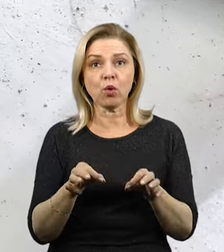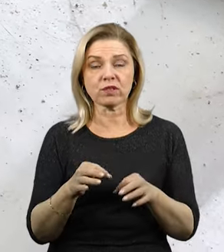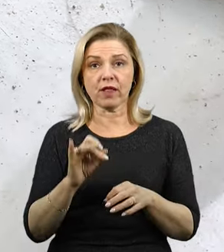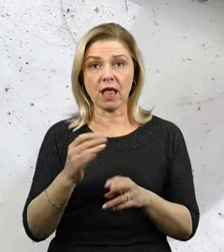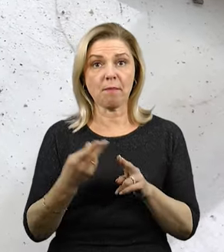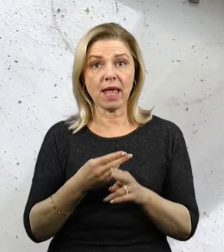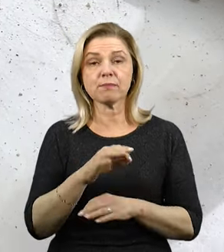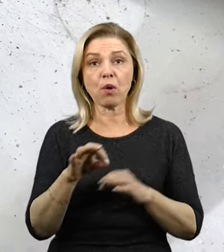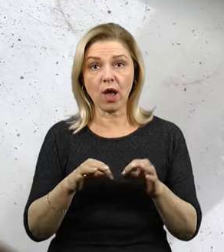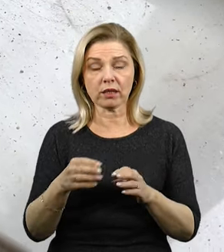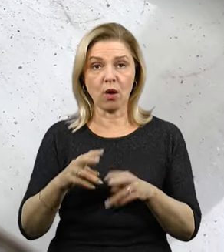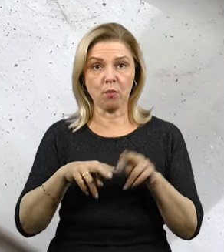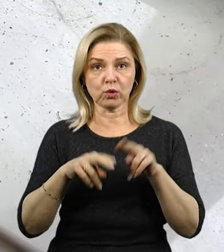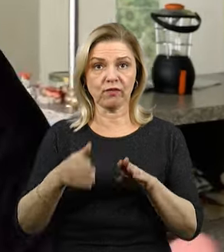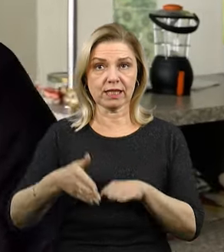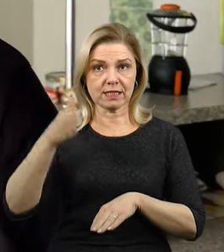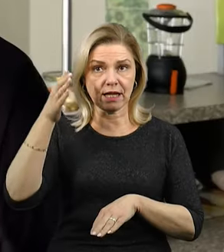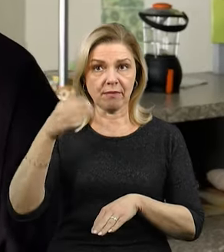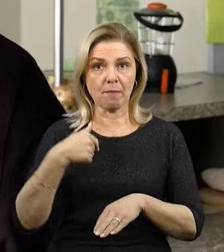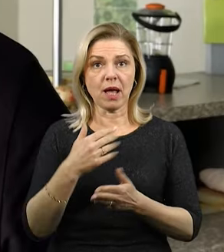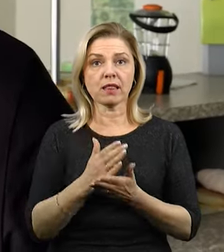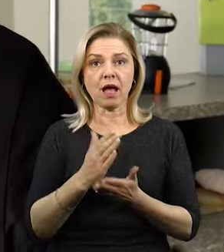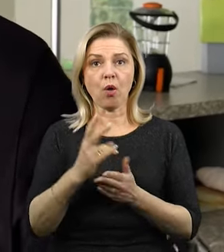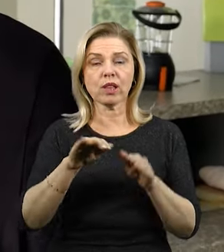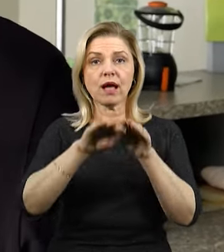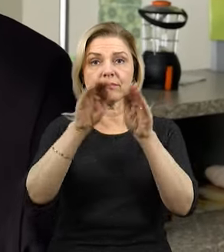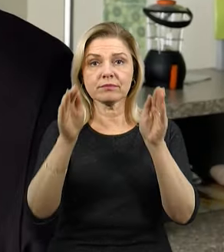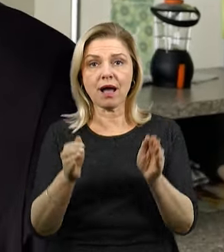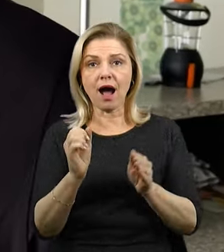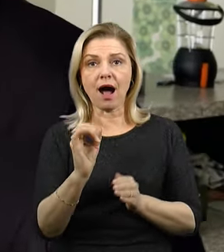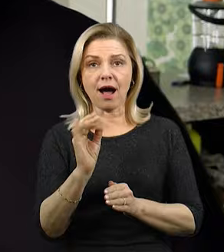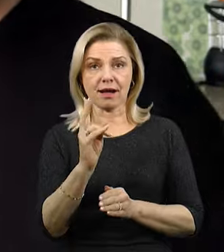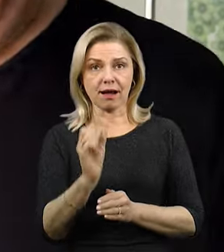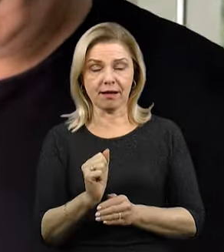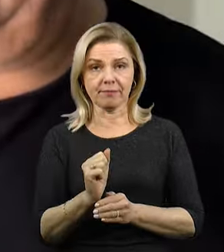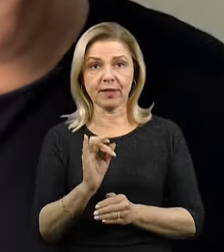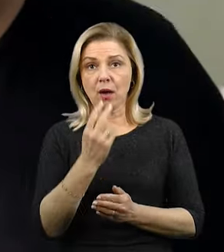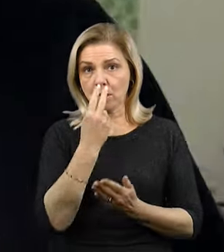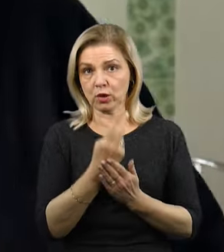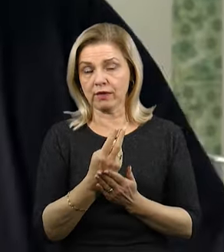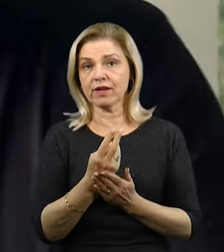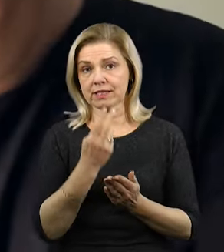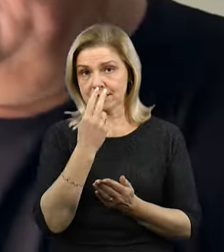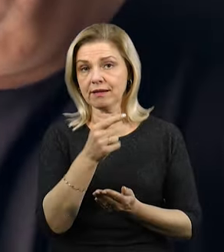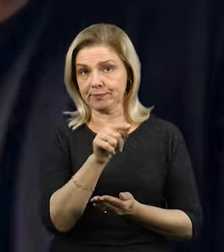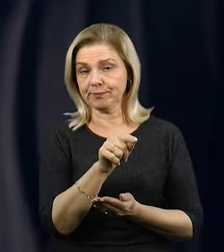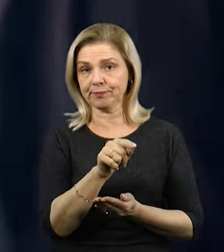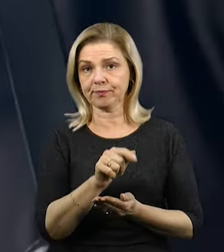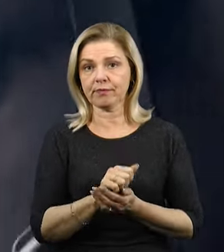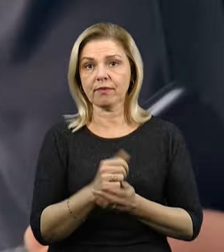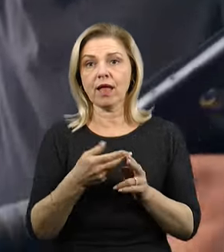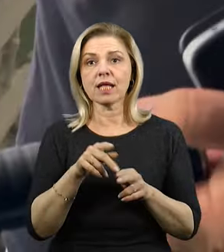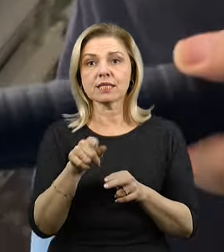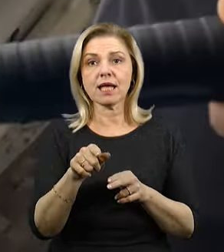стіну це якраз ми знаходимося на арці на арці і подивиться сюди це